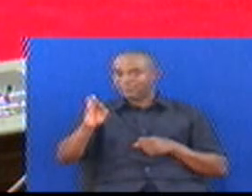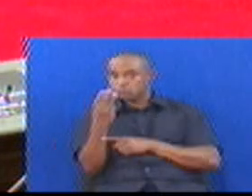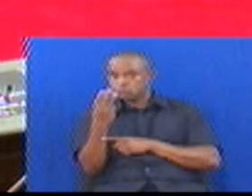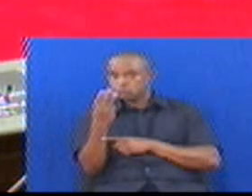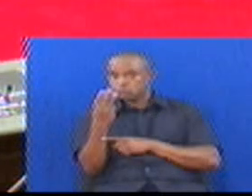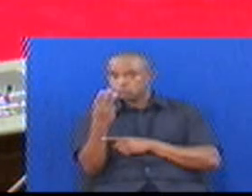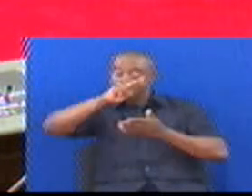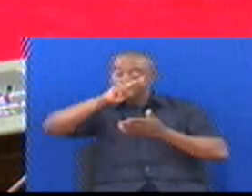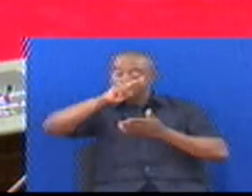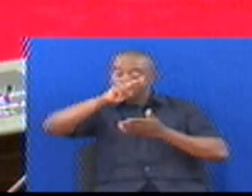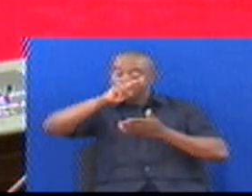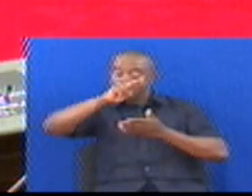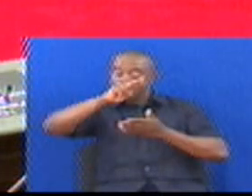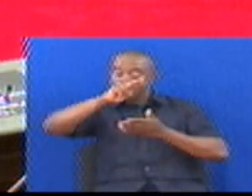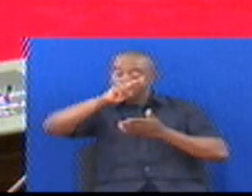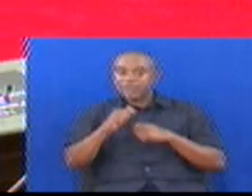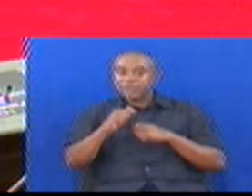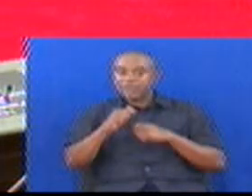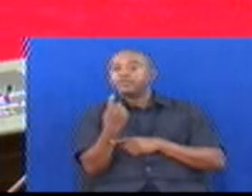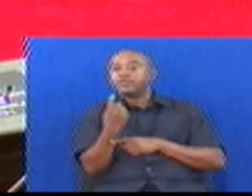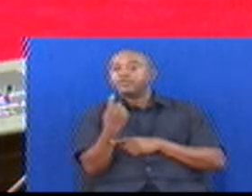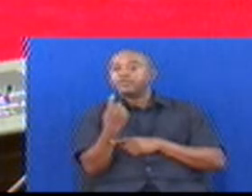kaya takriban